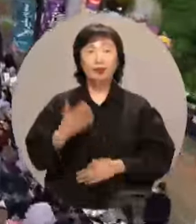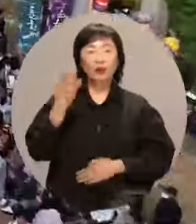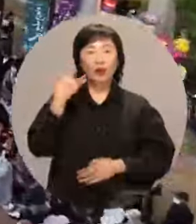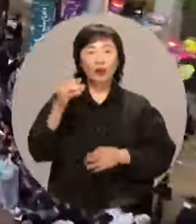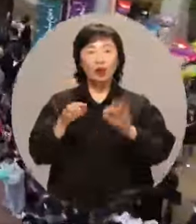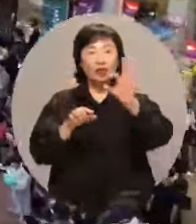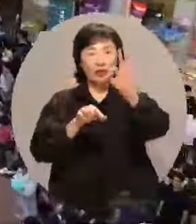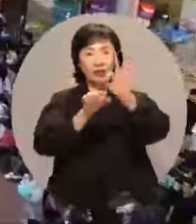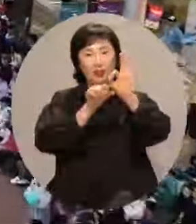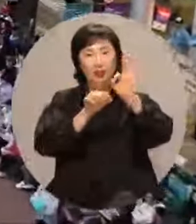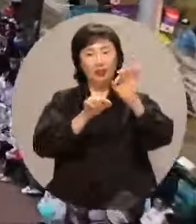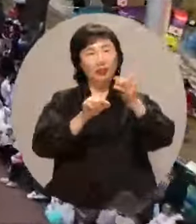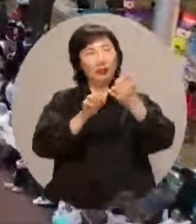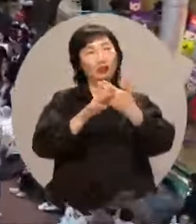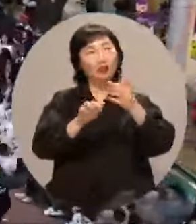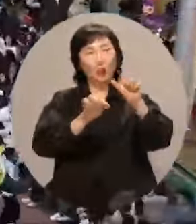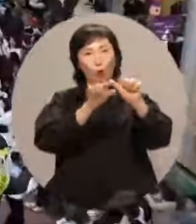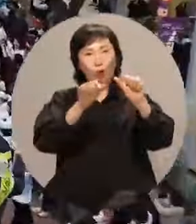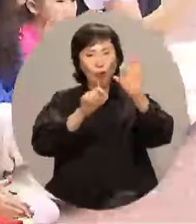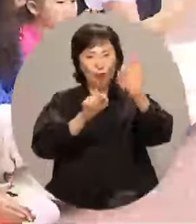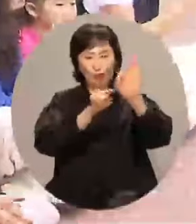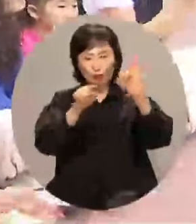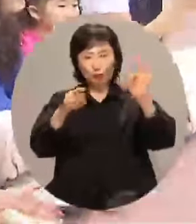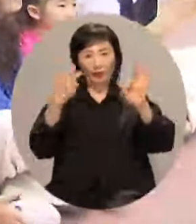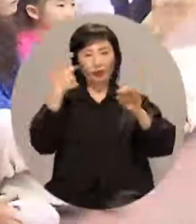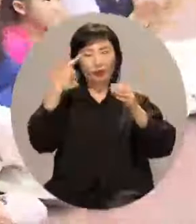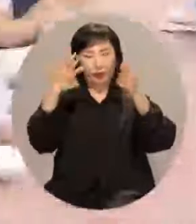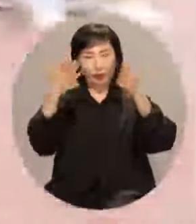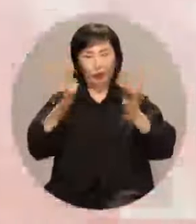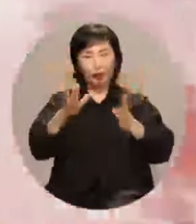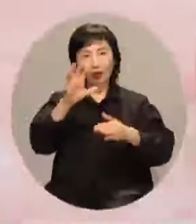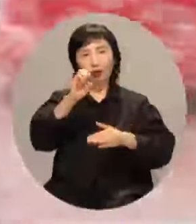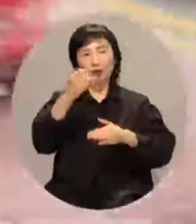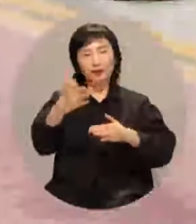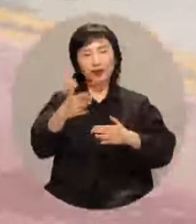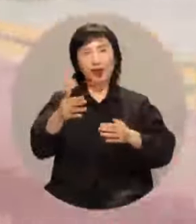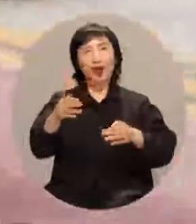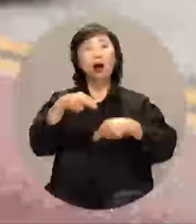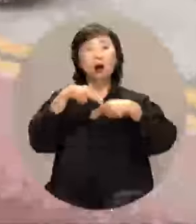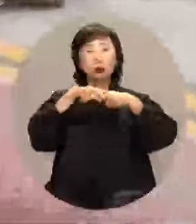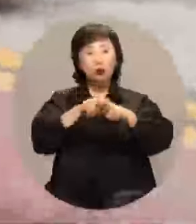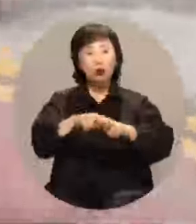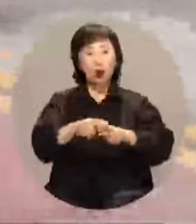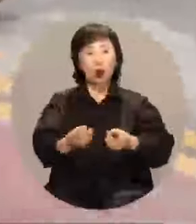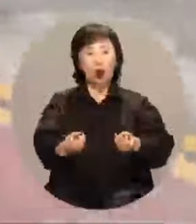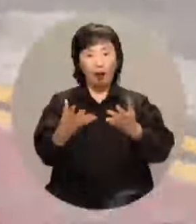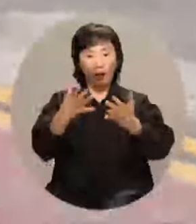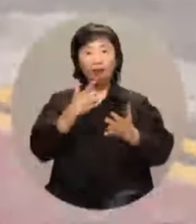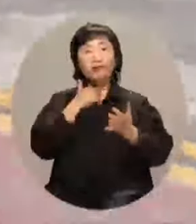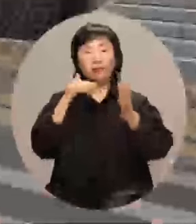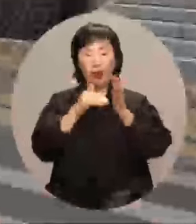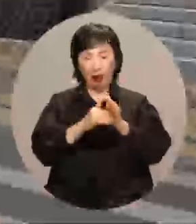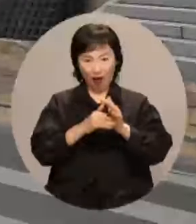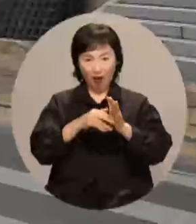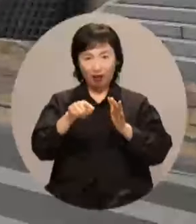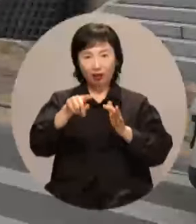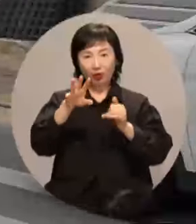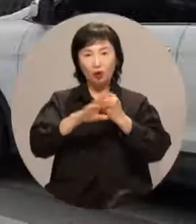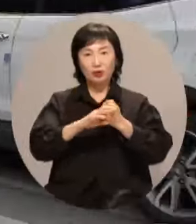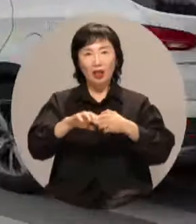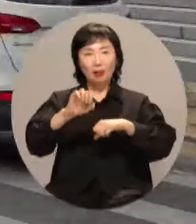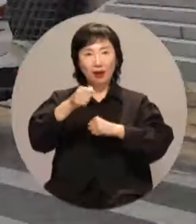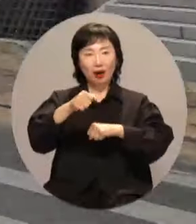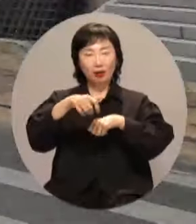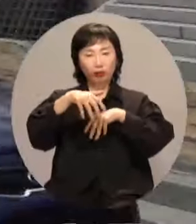지난달 10일부터 일주일간 제94회 춘향제가 열렸던 남원시 천거동. 축제 3일차 밤, 발을